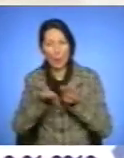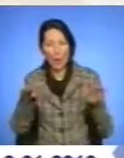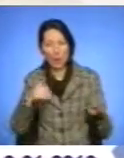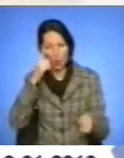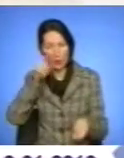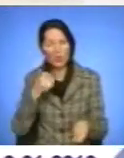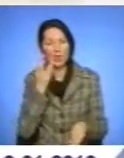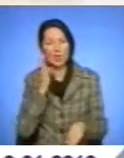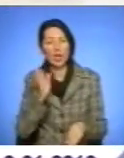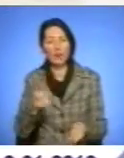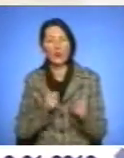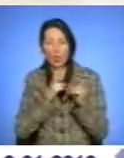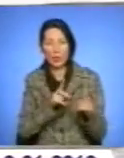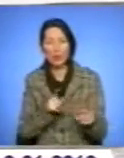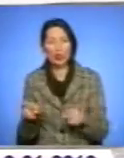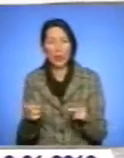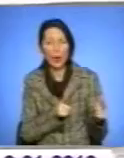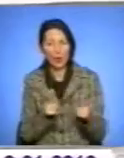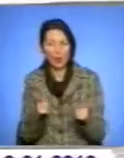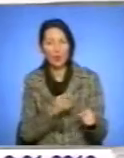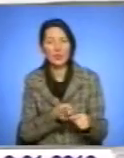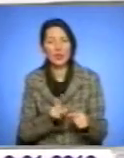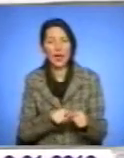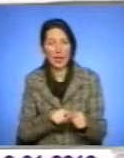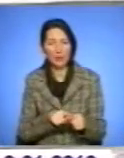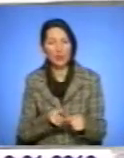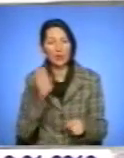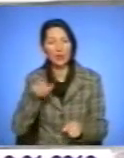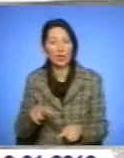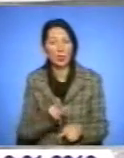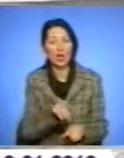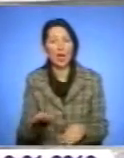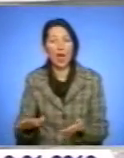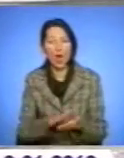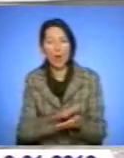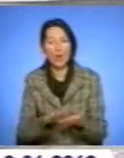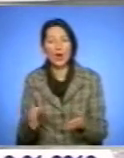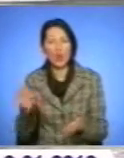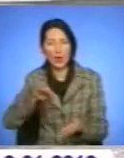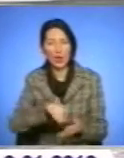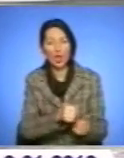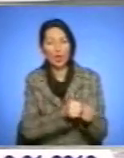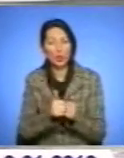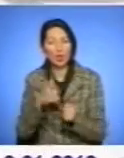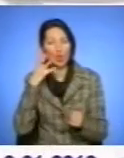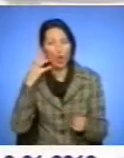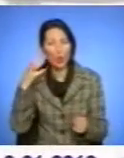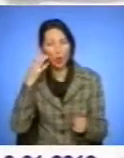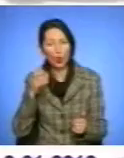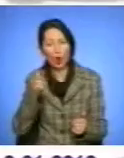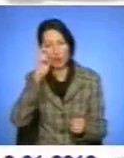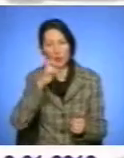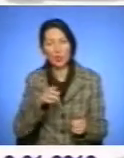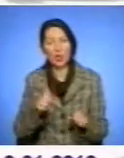чтобы суметь вовремя подготовиться к этому. Дністер омиває береги і сусідньої Молдови, тому можливість виникнення паводків та